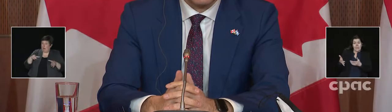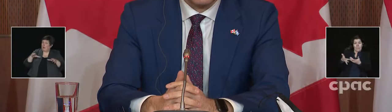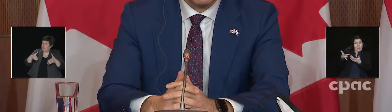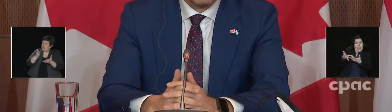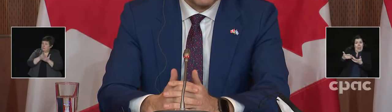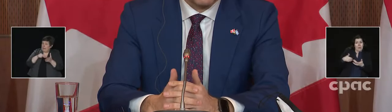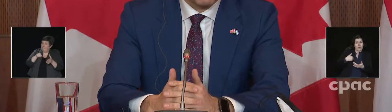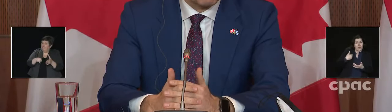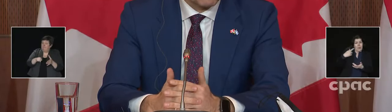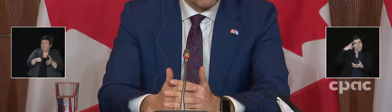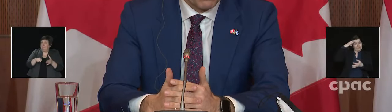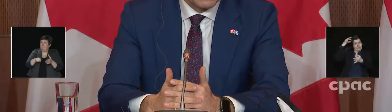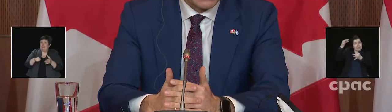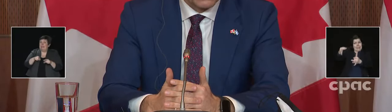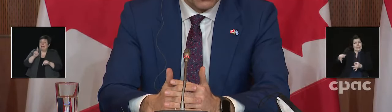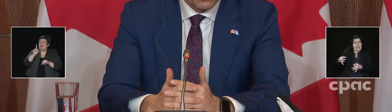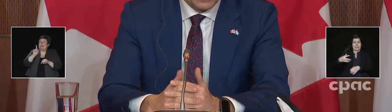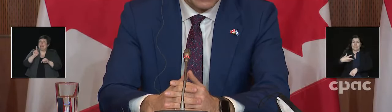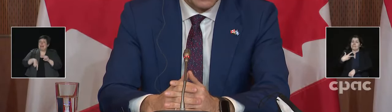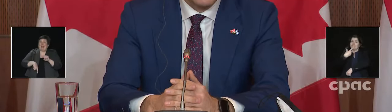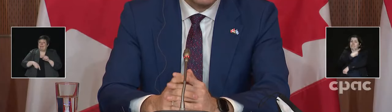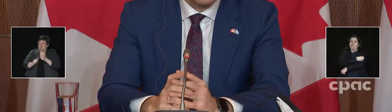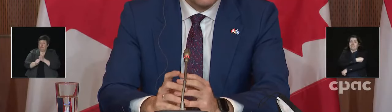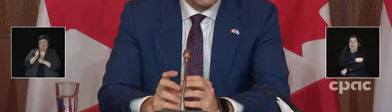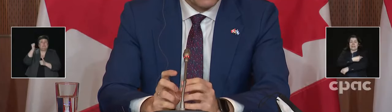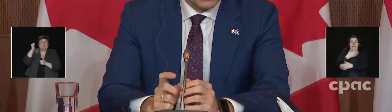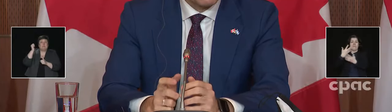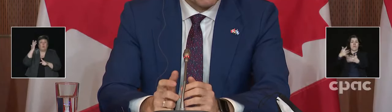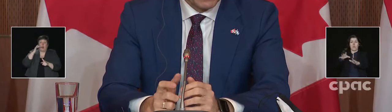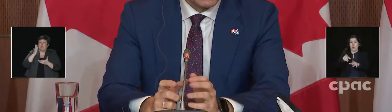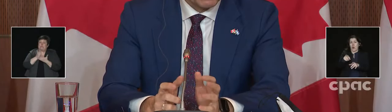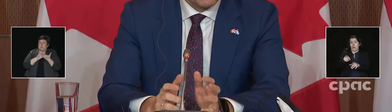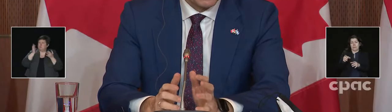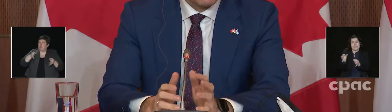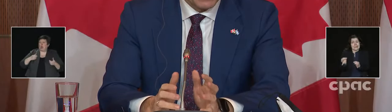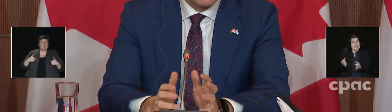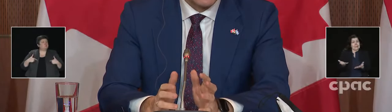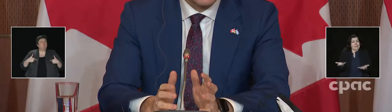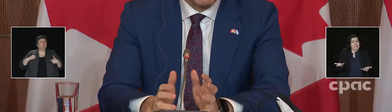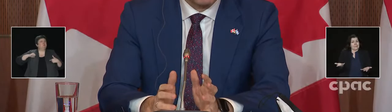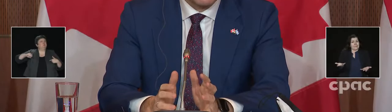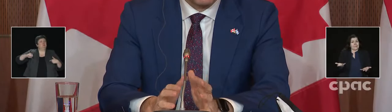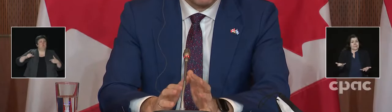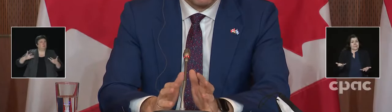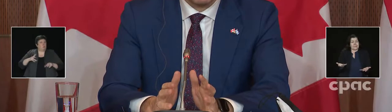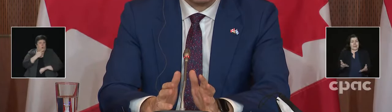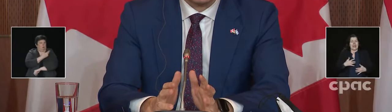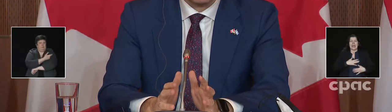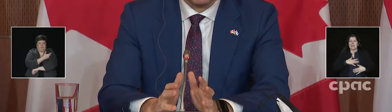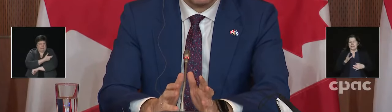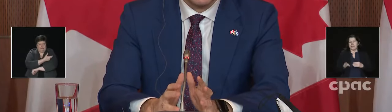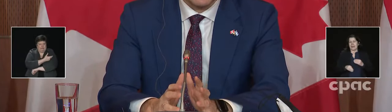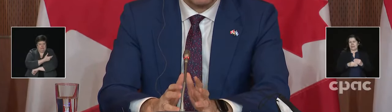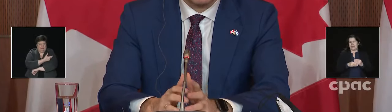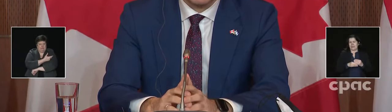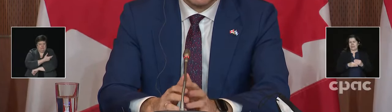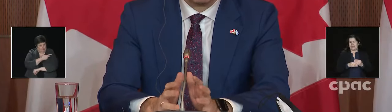fait de ne pas être vaccinés. Si je peux ouvrir une parenthèse rapidement, on doit aussi